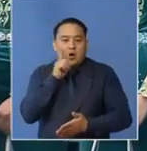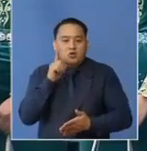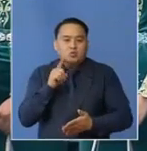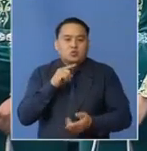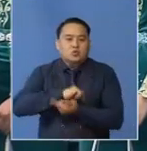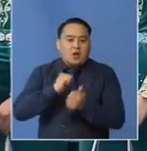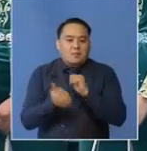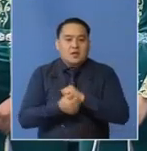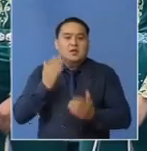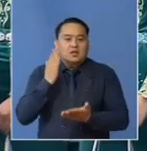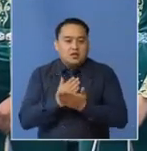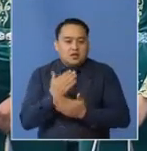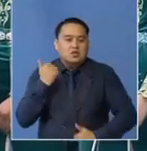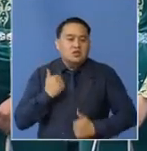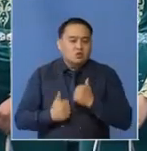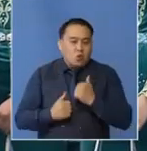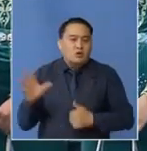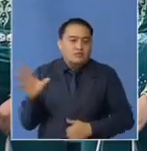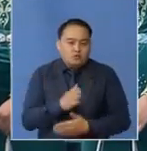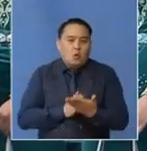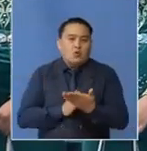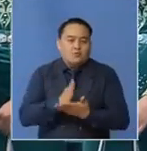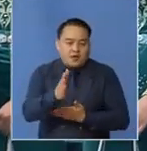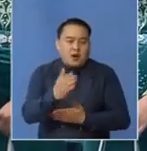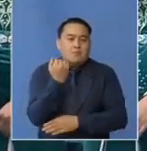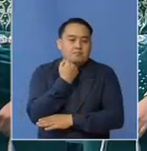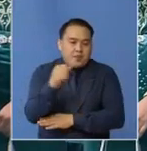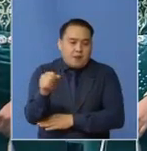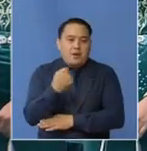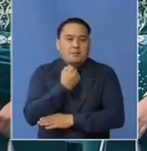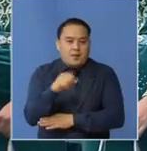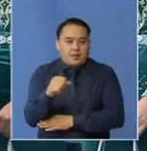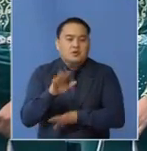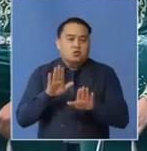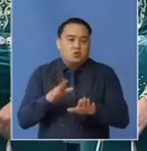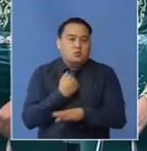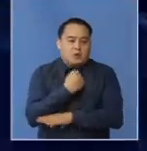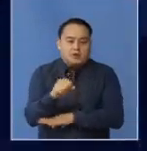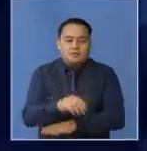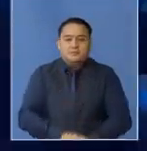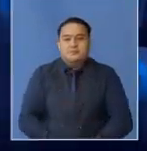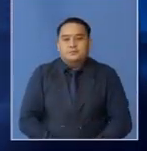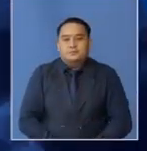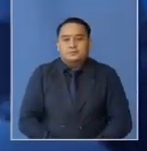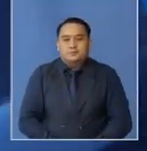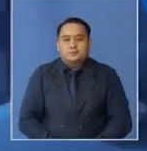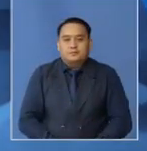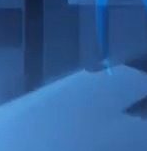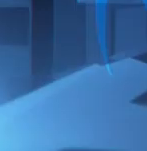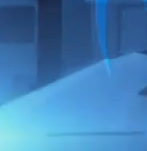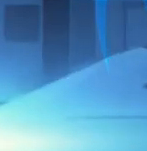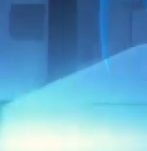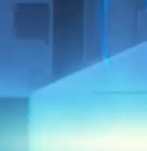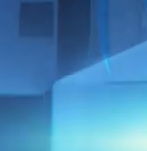растет. Поэтому, я думаю, все у нас впереди. Победы, победы, еще раз победы. Спасибо. Азат Жумаханов, Еляман